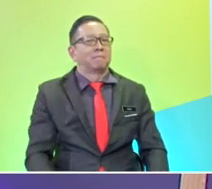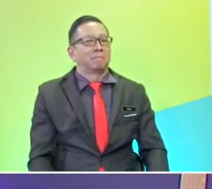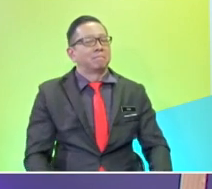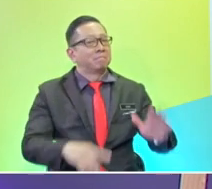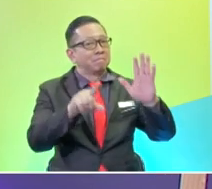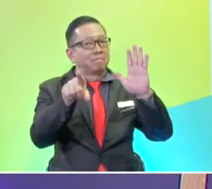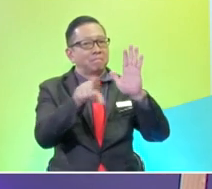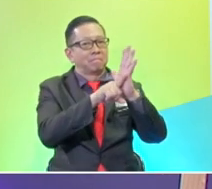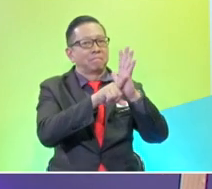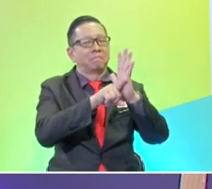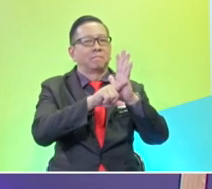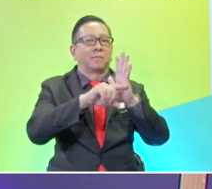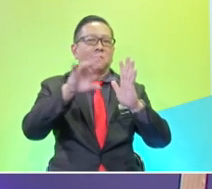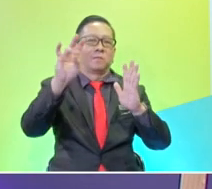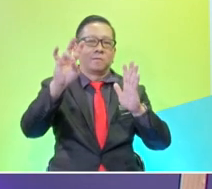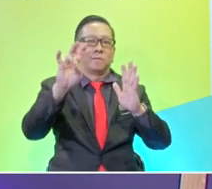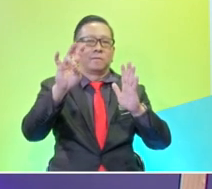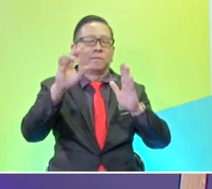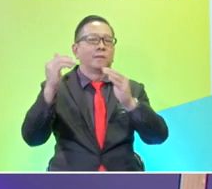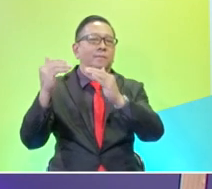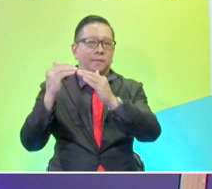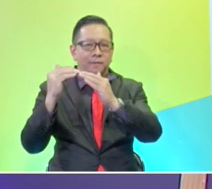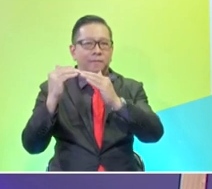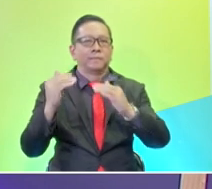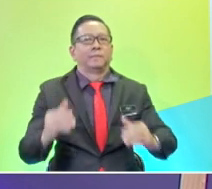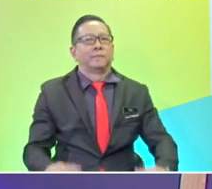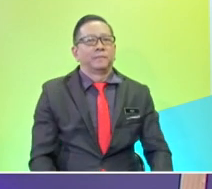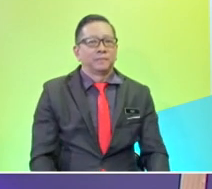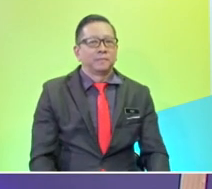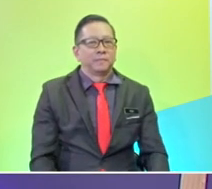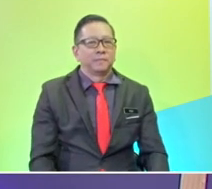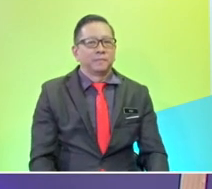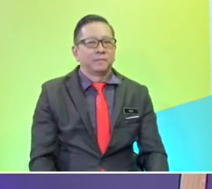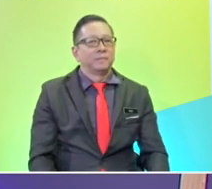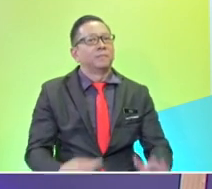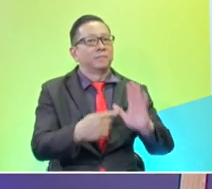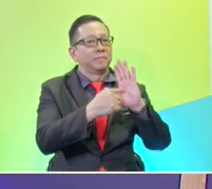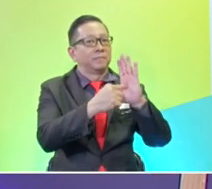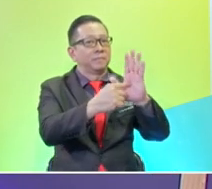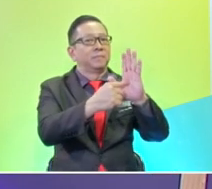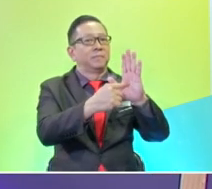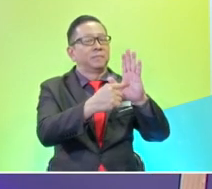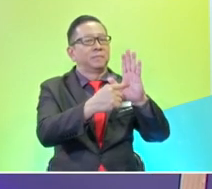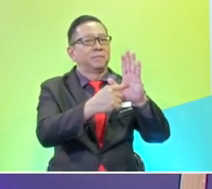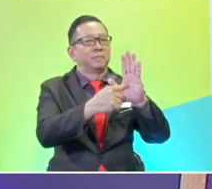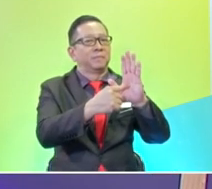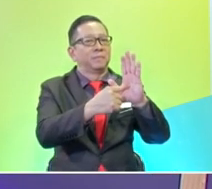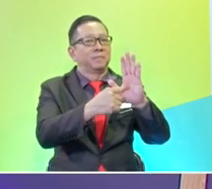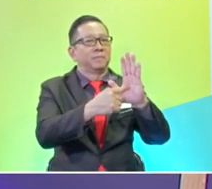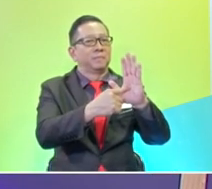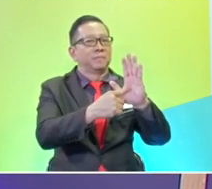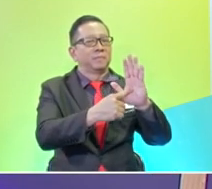7 sama dengan Oke ini yang cukup bagus untuk seterusnya itu